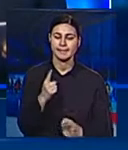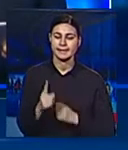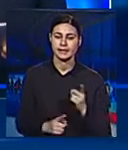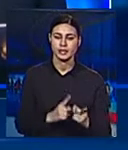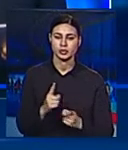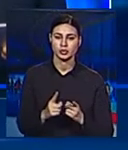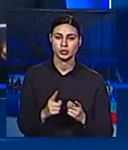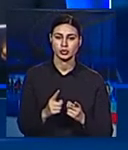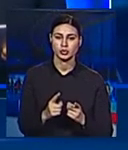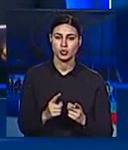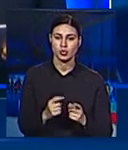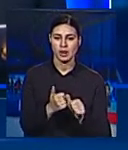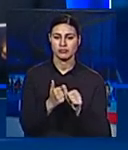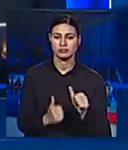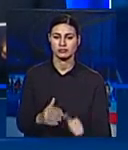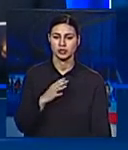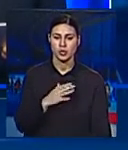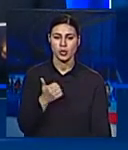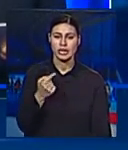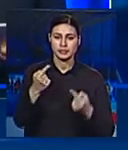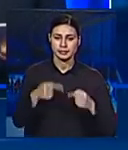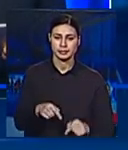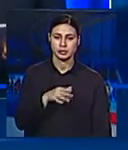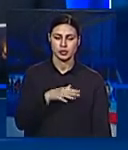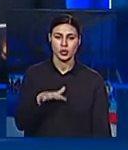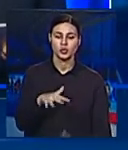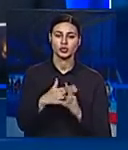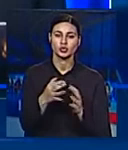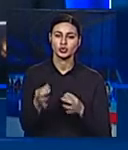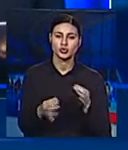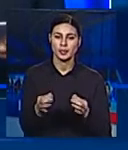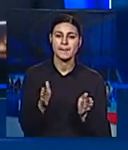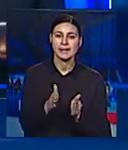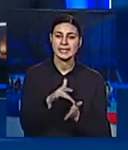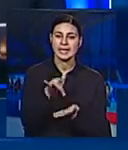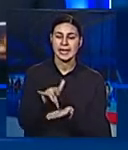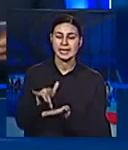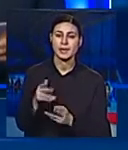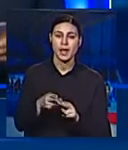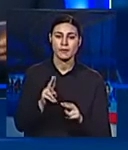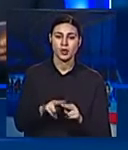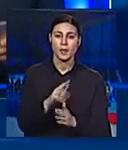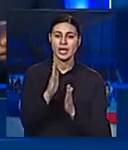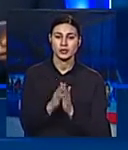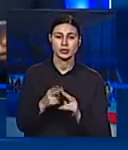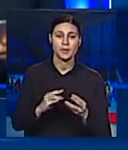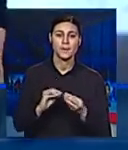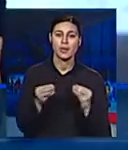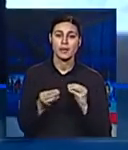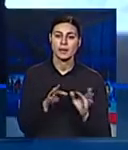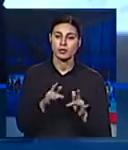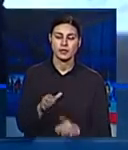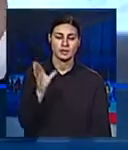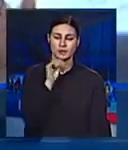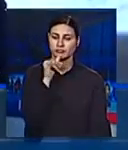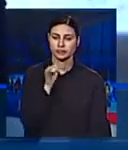ინფრასტრუქტურული დეგრადაცია განიცადა ქვეყანამ, განსაკუთრებით სოფლად, პატარა ქალაქებში და შესაბამისად ერთბაშად ამ ყველა პრობლემის მოგვარება შეუძლებელია.